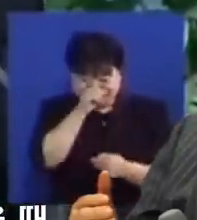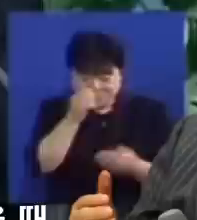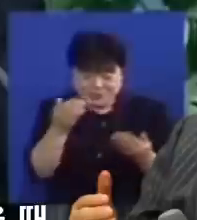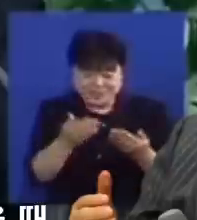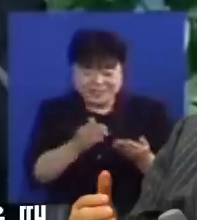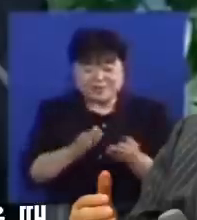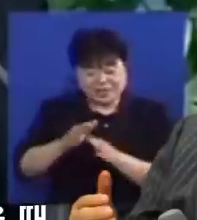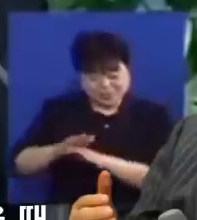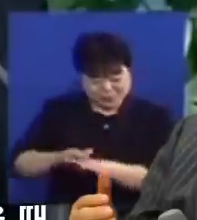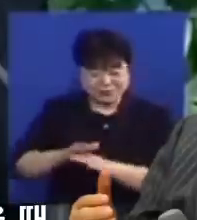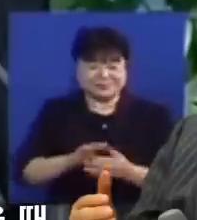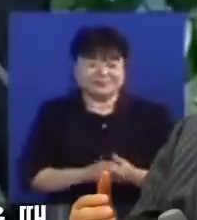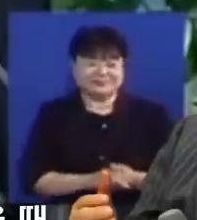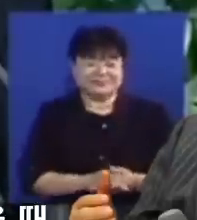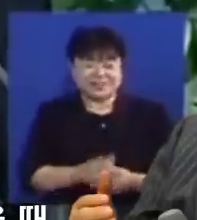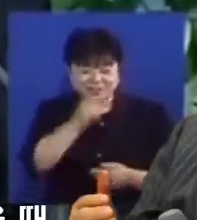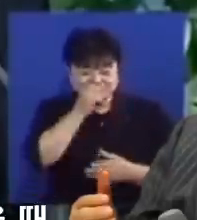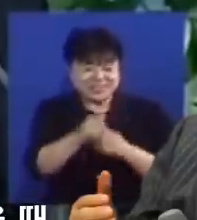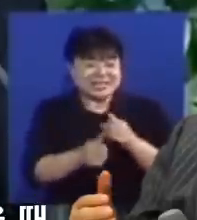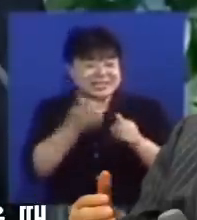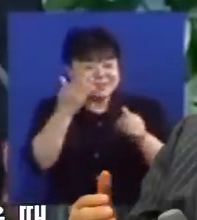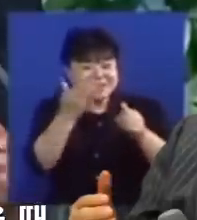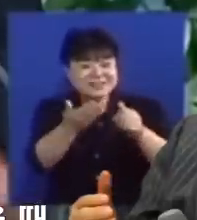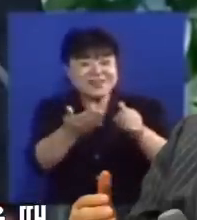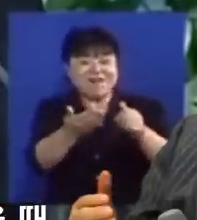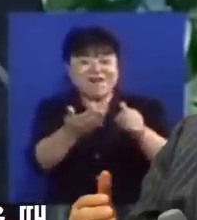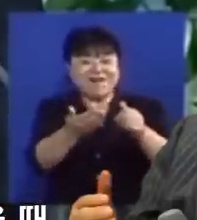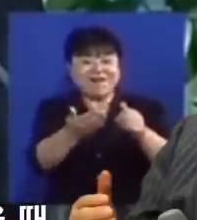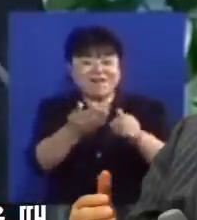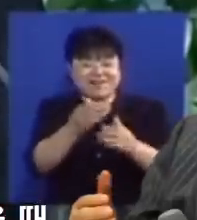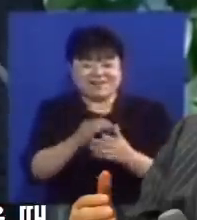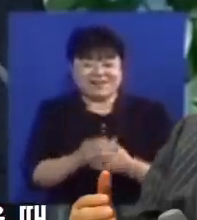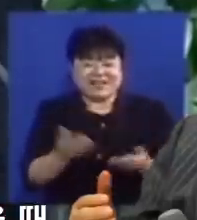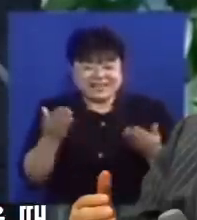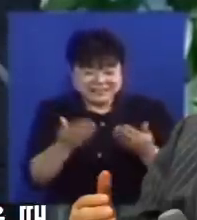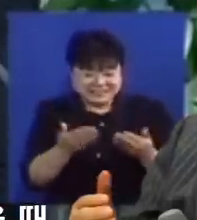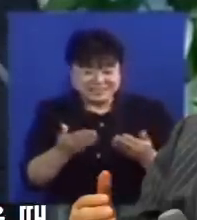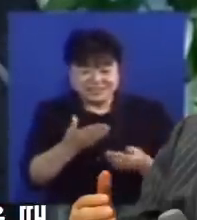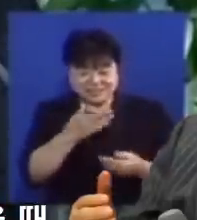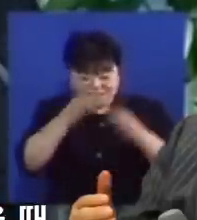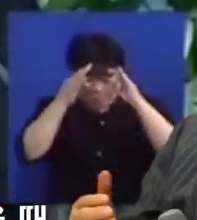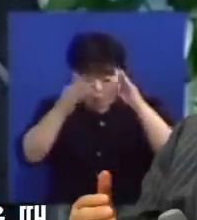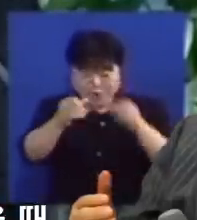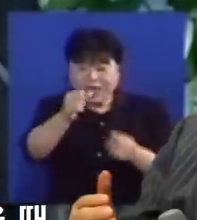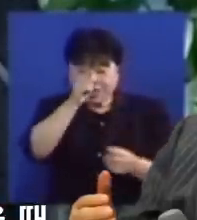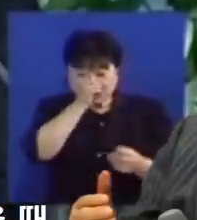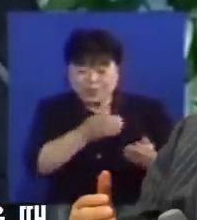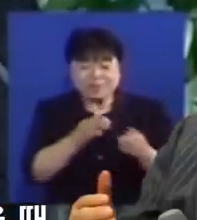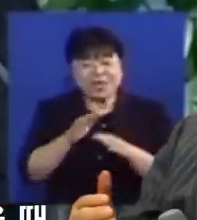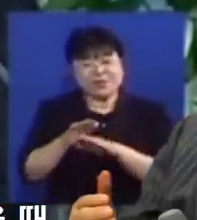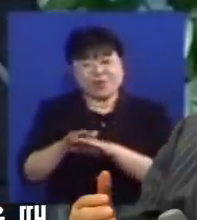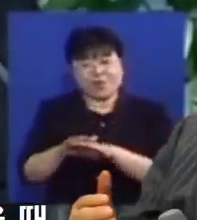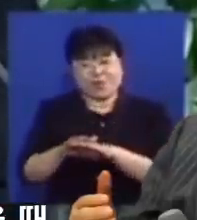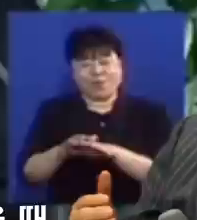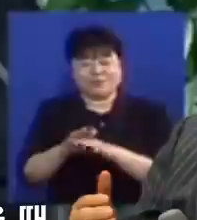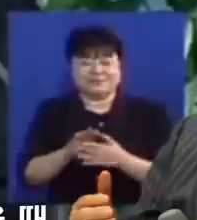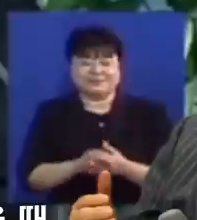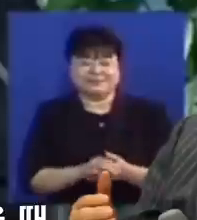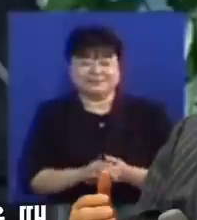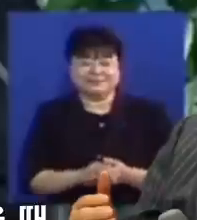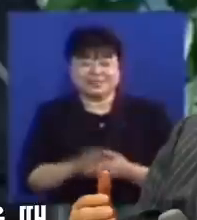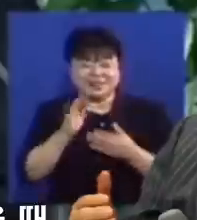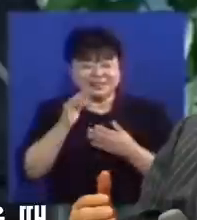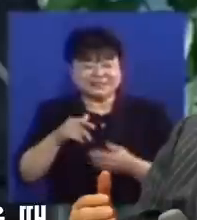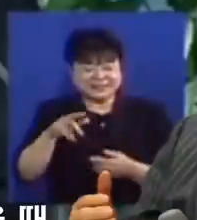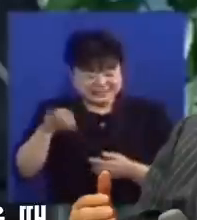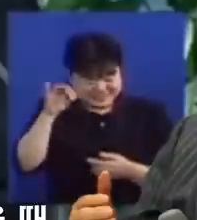일을 예비하신다. 좋은 하나님, 그 하나님이 하시는 일은 보기에 좋은 것을 예비하시는 것입니다.